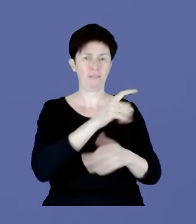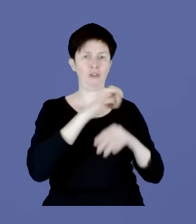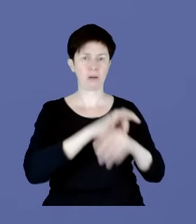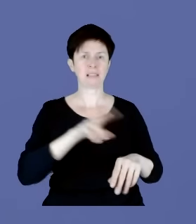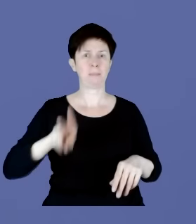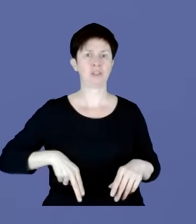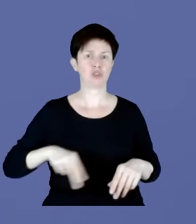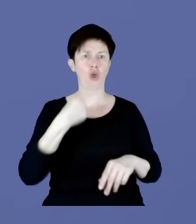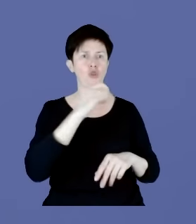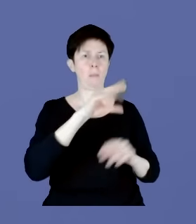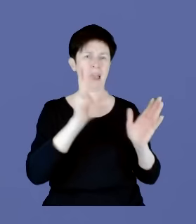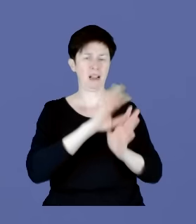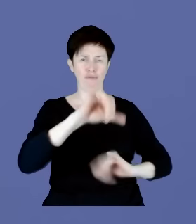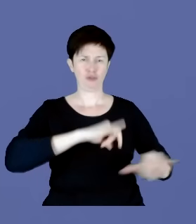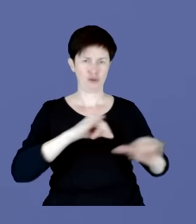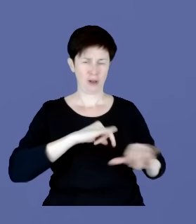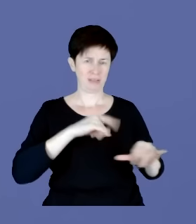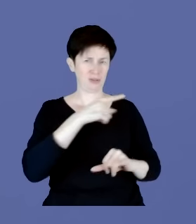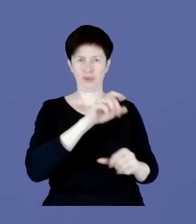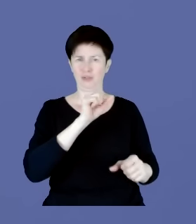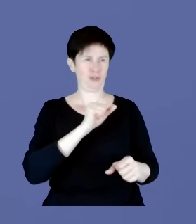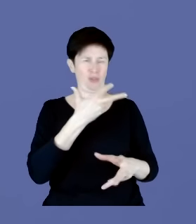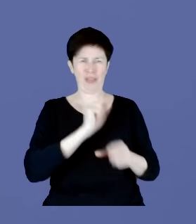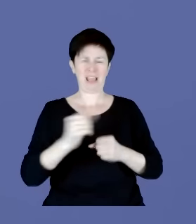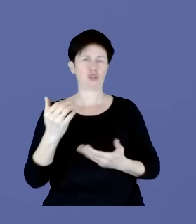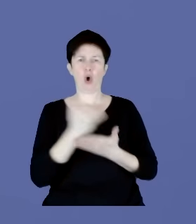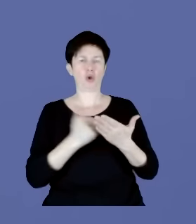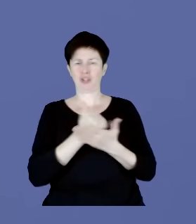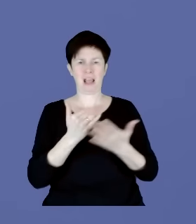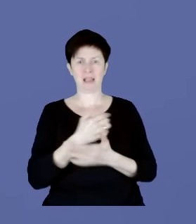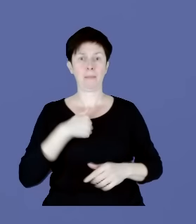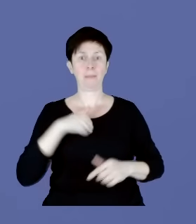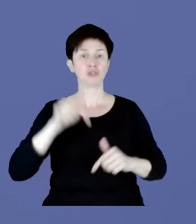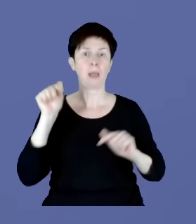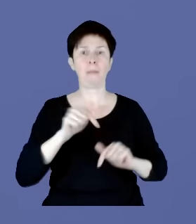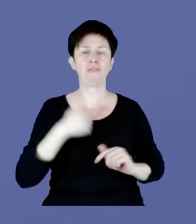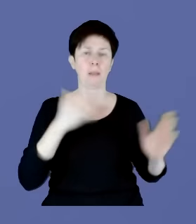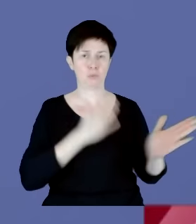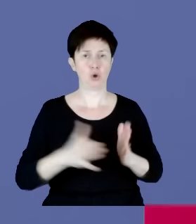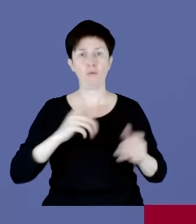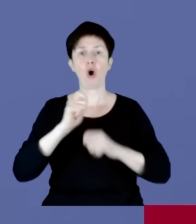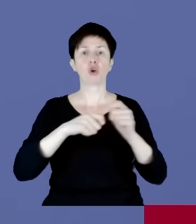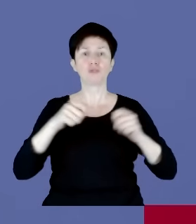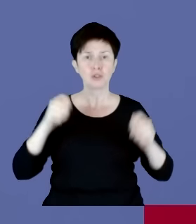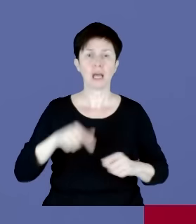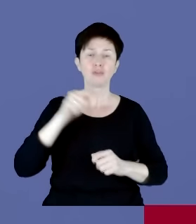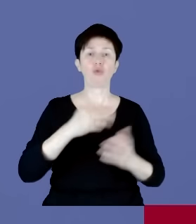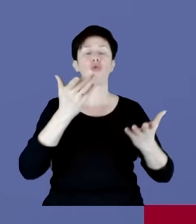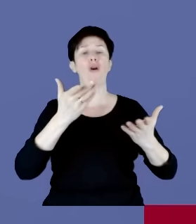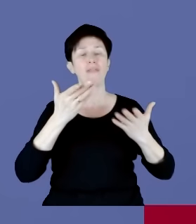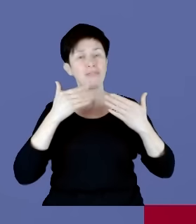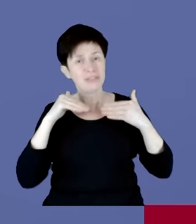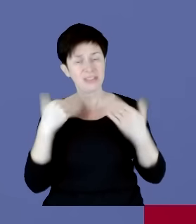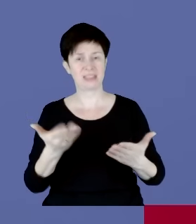z rządem Donalda Tuska, to żadna oszczędność. My dzisiaj powinniśmy przygotowywać takie rozwiązania, które pozwolą, no przecież Pełczyńska-Nałęcz